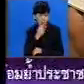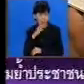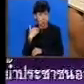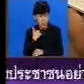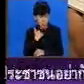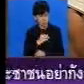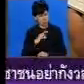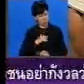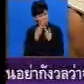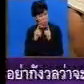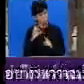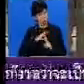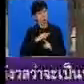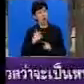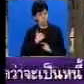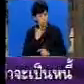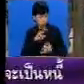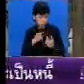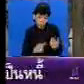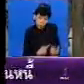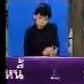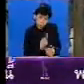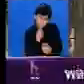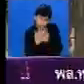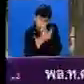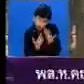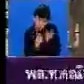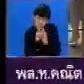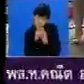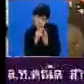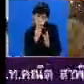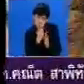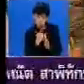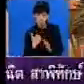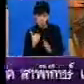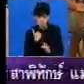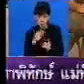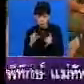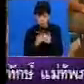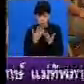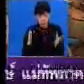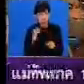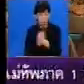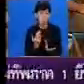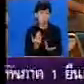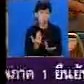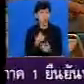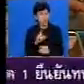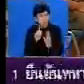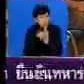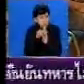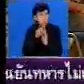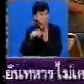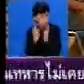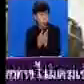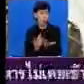หากมีอาการผิดปกติจะส่งไปตรวจเลือดบนอาคารและรอผล20นาทีหากมีผู้ป่วยจำนวนมากอาจต้องรอ30นาทีถึง